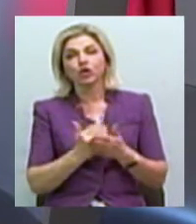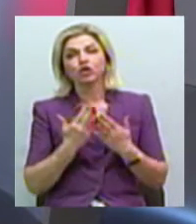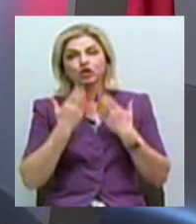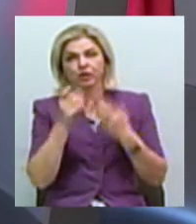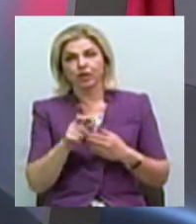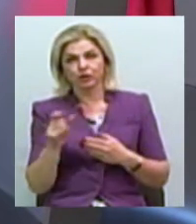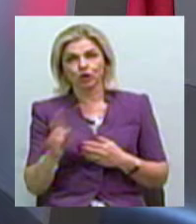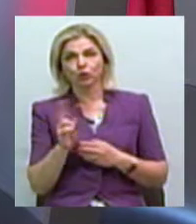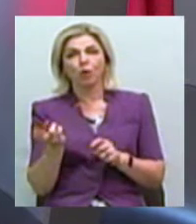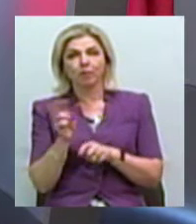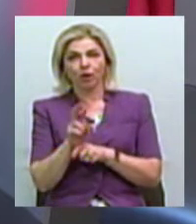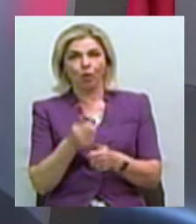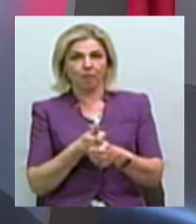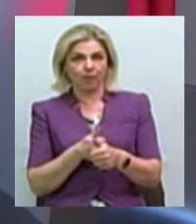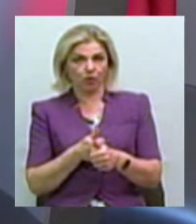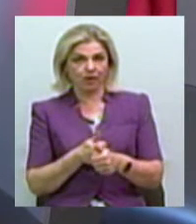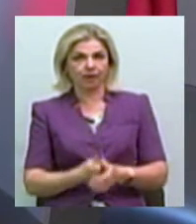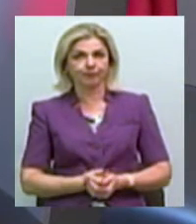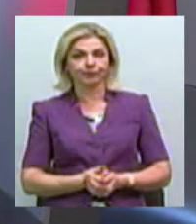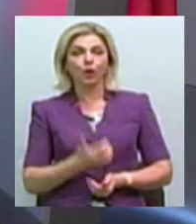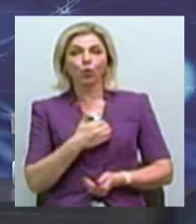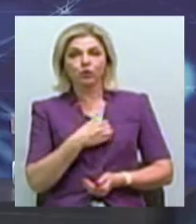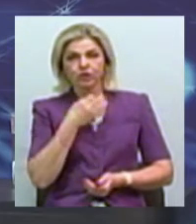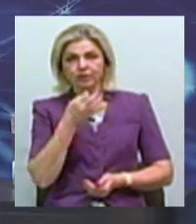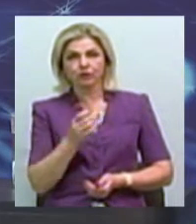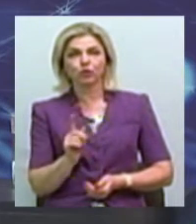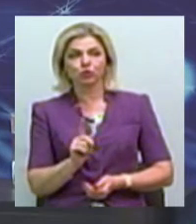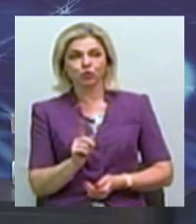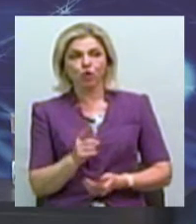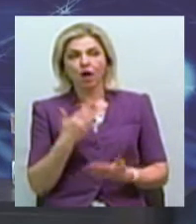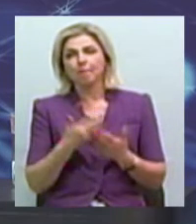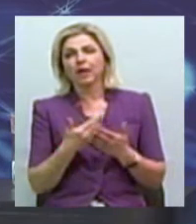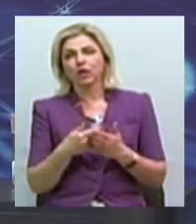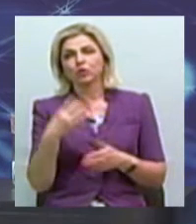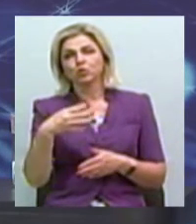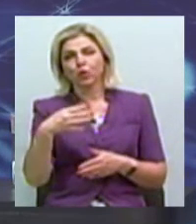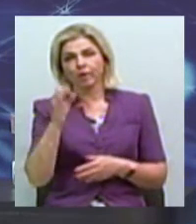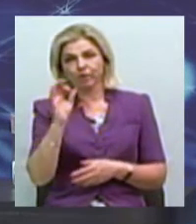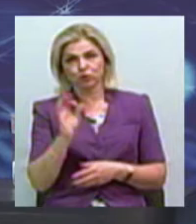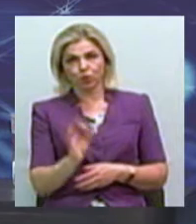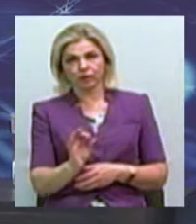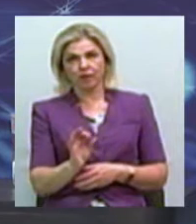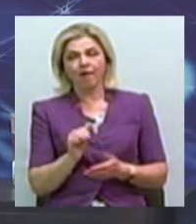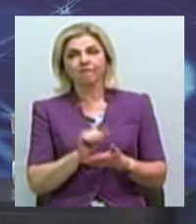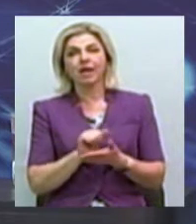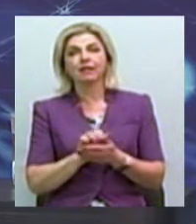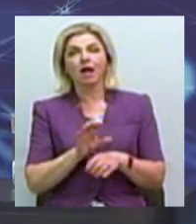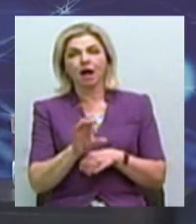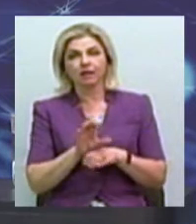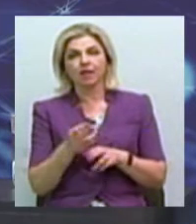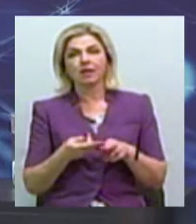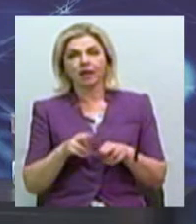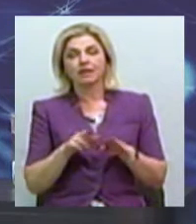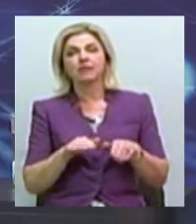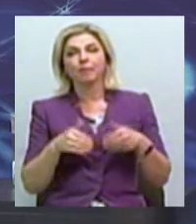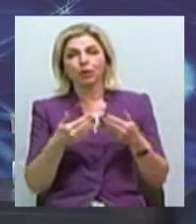які приходять до бібліотеки. Я ще хочу сказати, що ось близько 40% видань, які запропонували